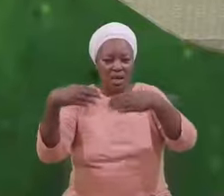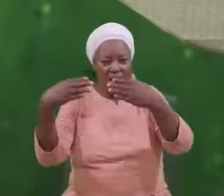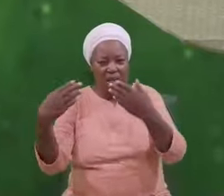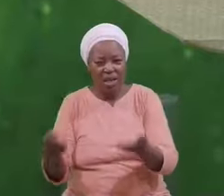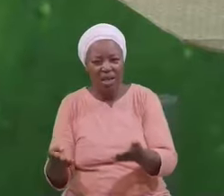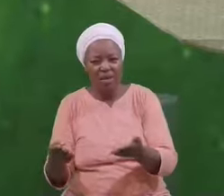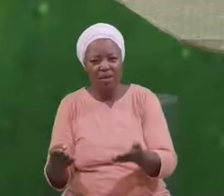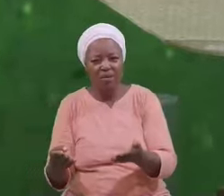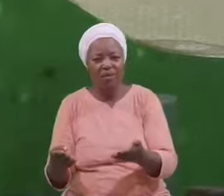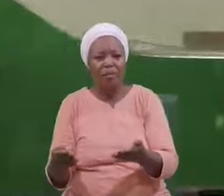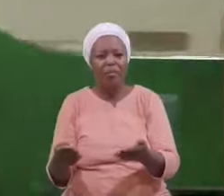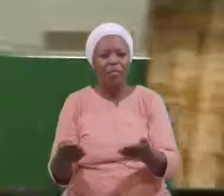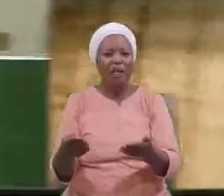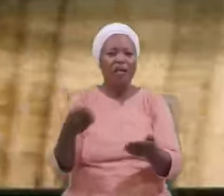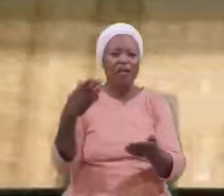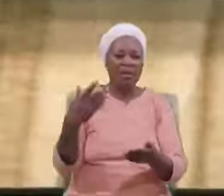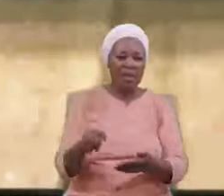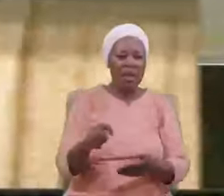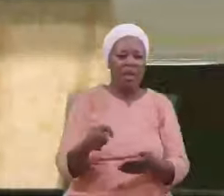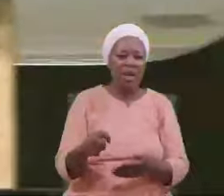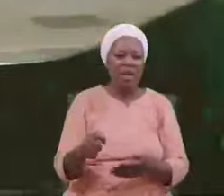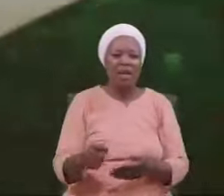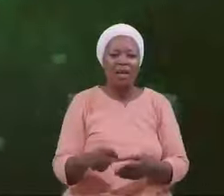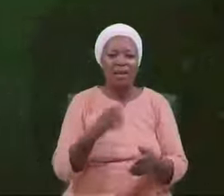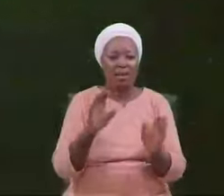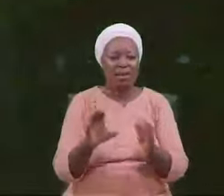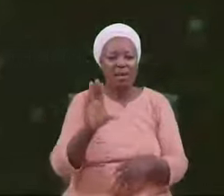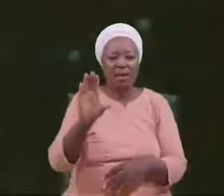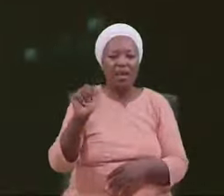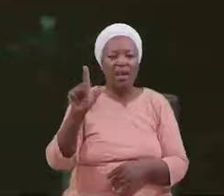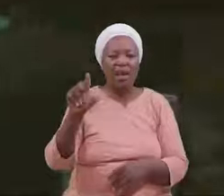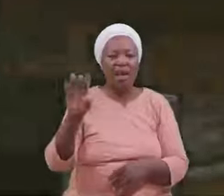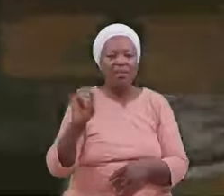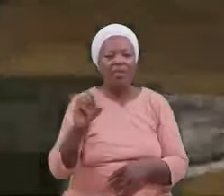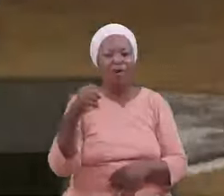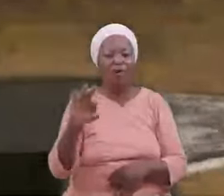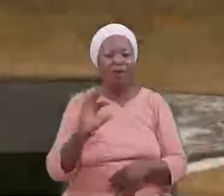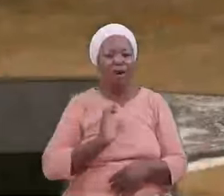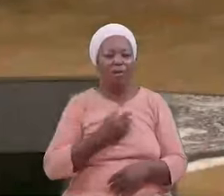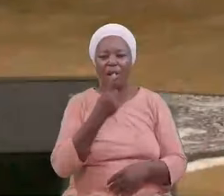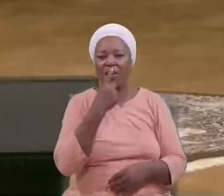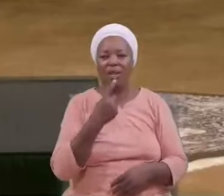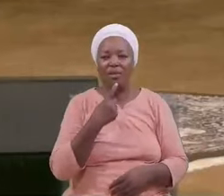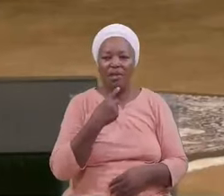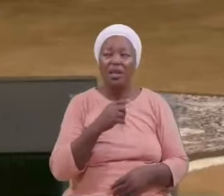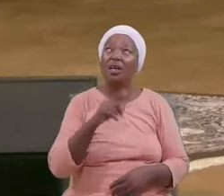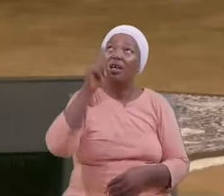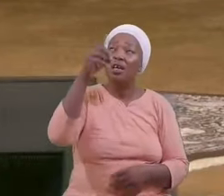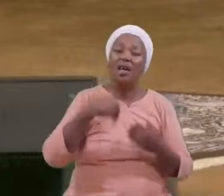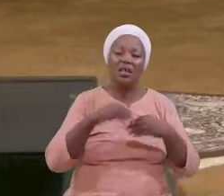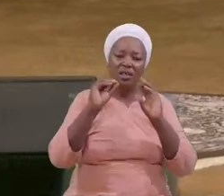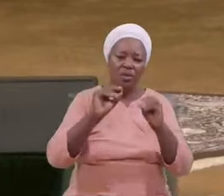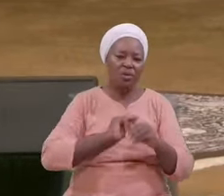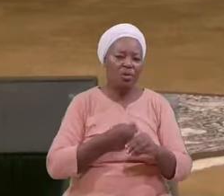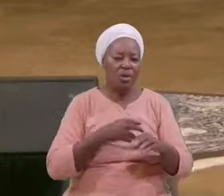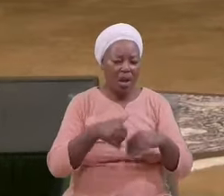l'hommage de nos lèvres. Il nous a dit comment prier. Lorsque vous dites « guéris-moi », il a mis la